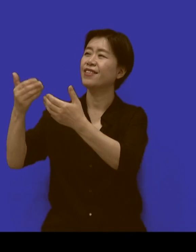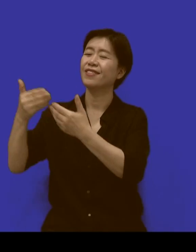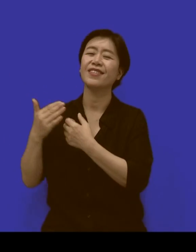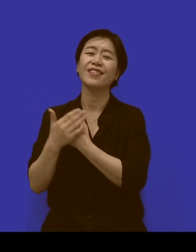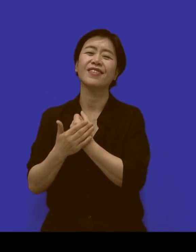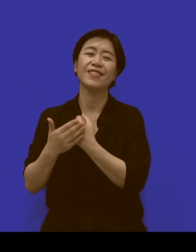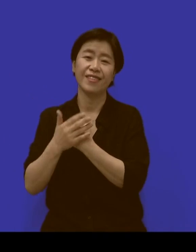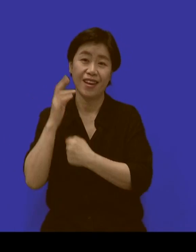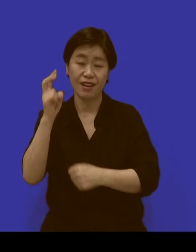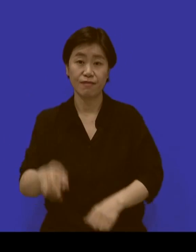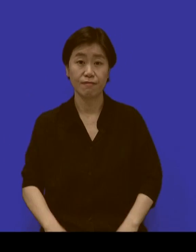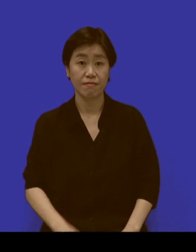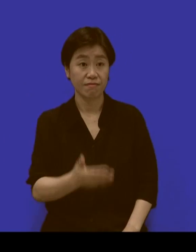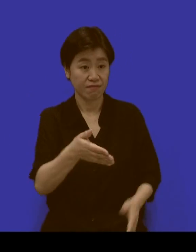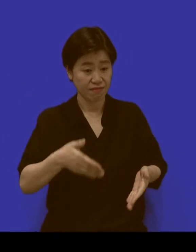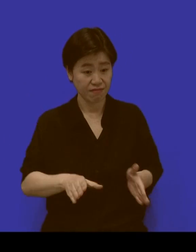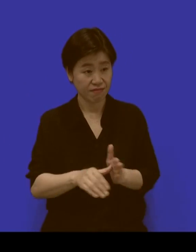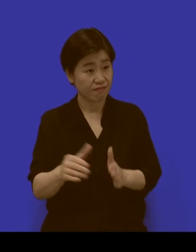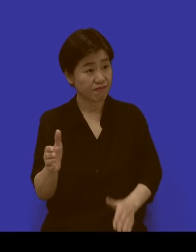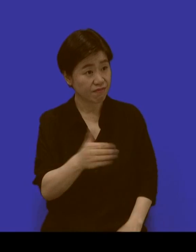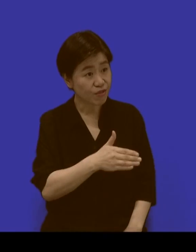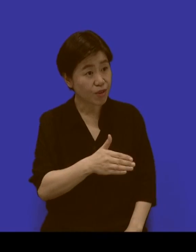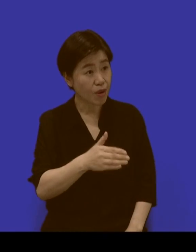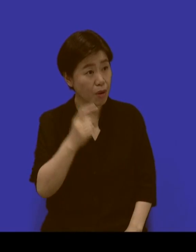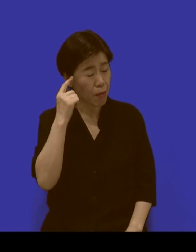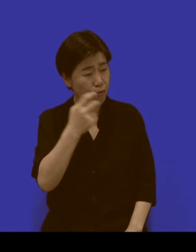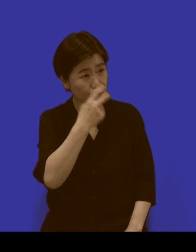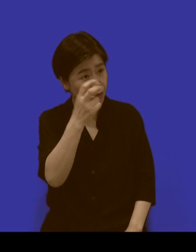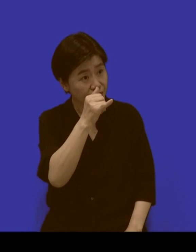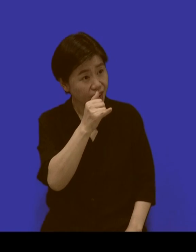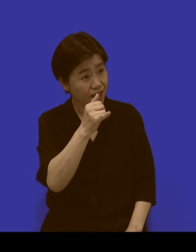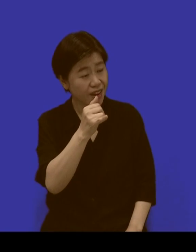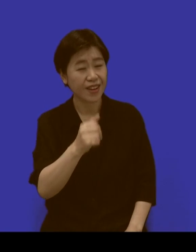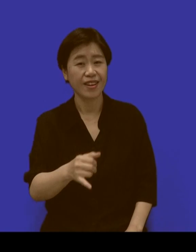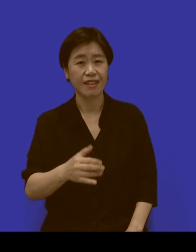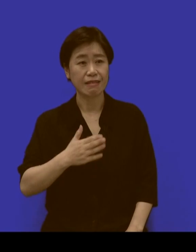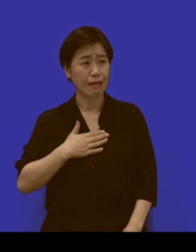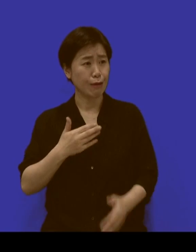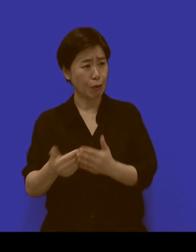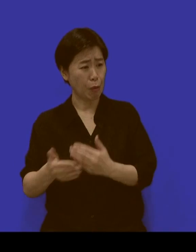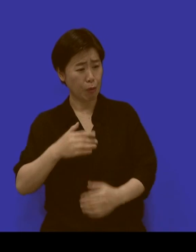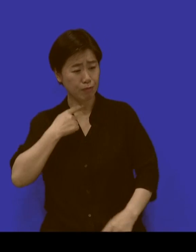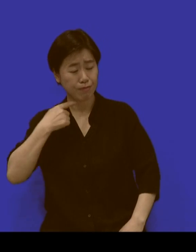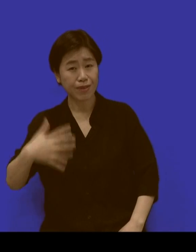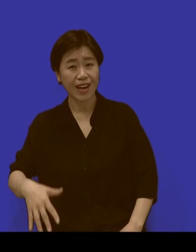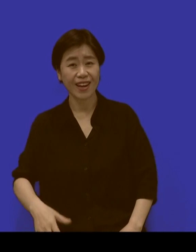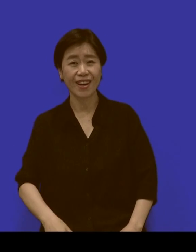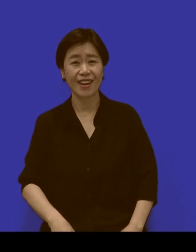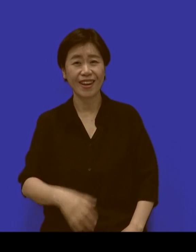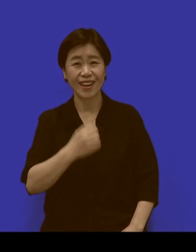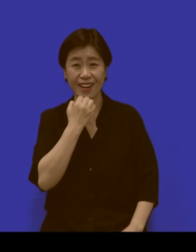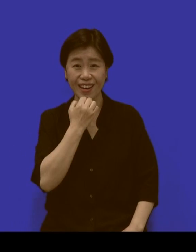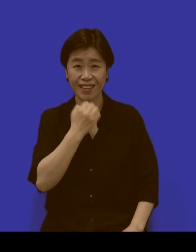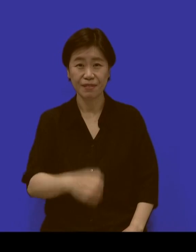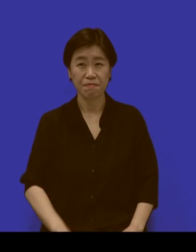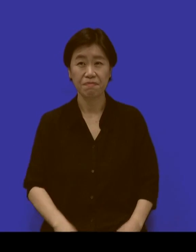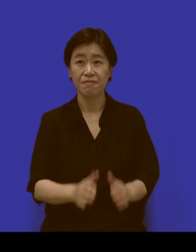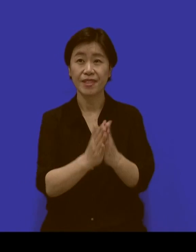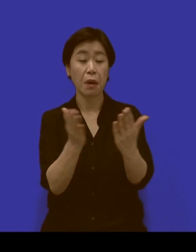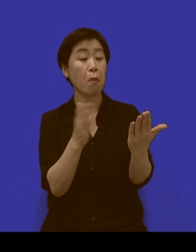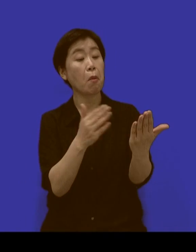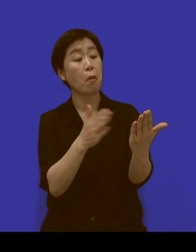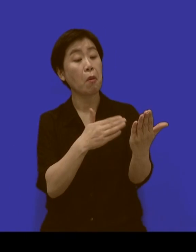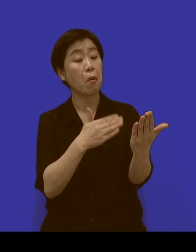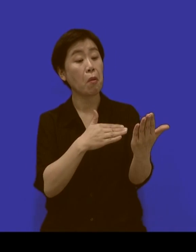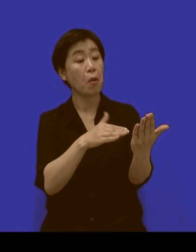네. 타고나신 거죠. 아니 왜냐면 저희는 경험해 보지 못한 거라. 아마 그때도 예? 공부하시면서 그러니까 나이트 막 많이 다니셨을 이렇게 이제 거예요. 보면 쑥쑥쑥쑥 막